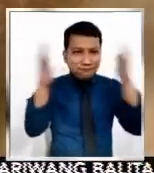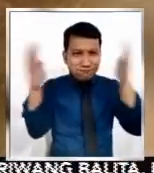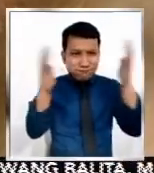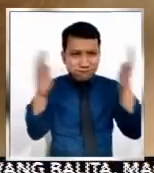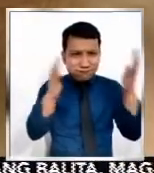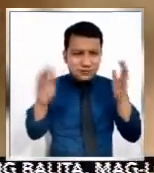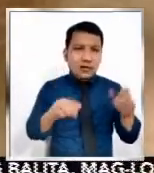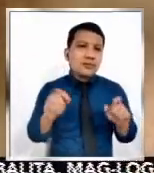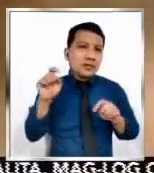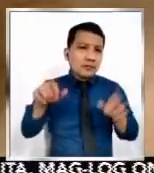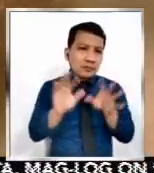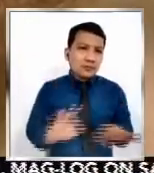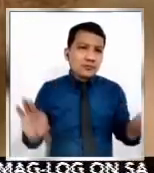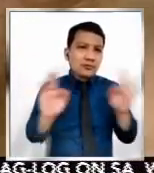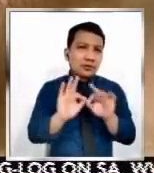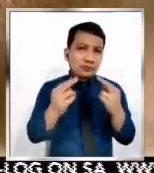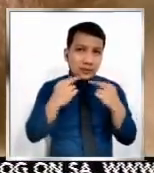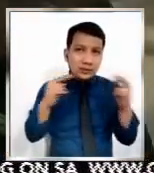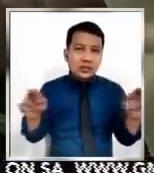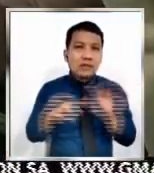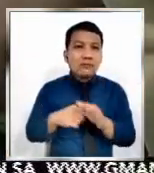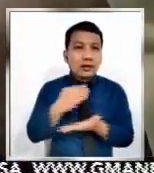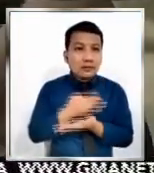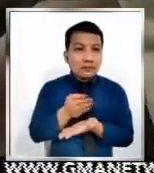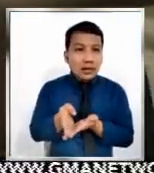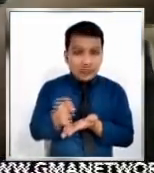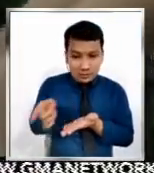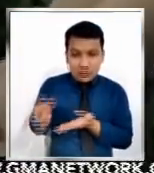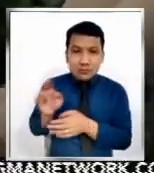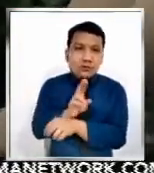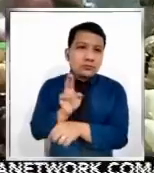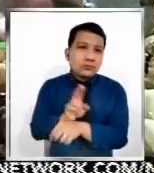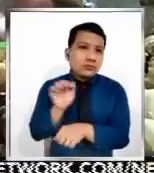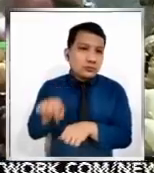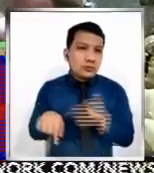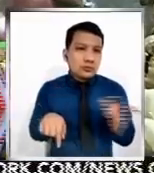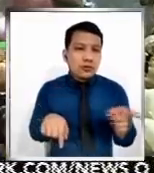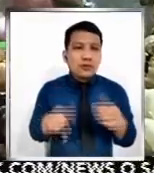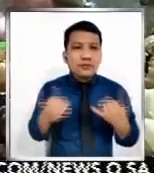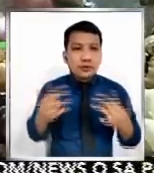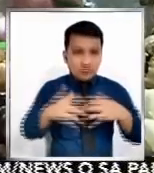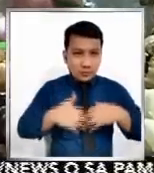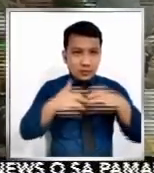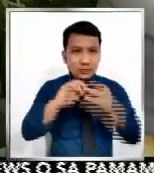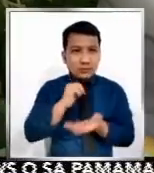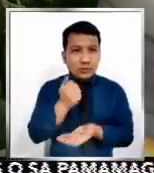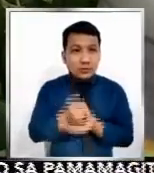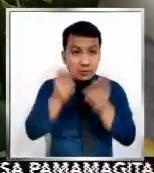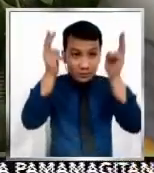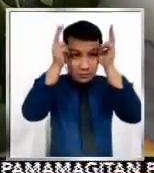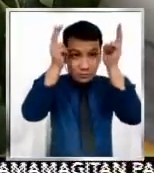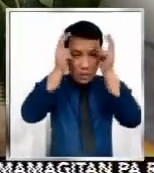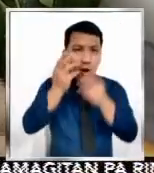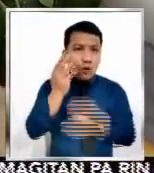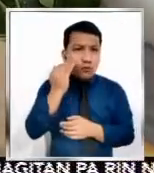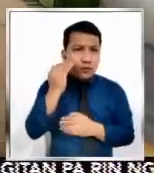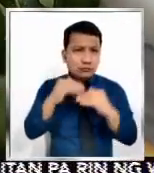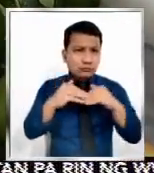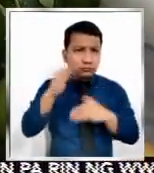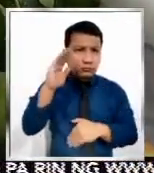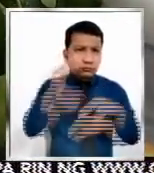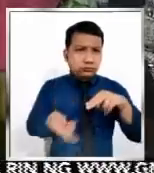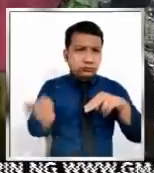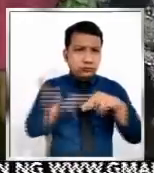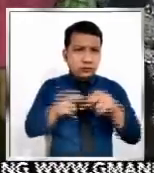eh, para yung pondo na yun magamit. Eh. Para naman ma-stabilize ang presyo ng gulay, kailangan daw pataasin ang supply nito ayon kay